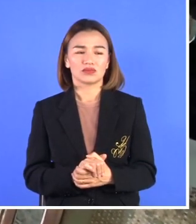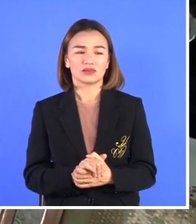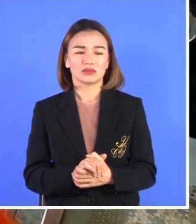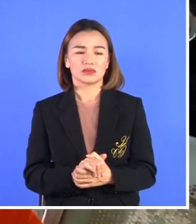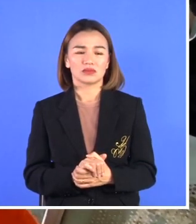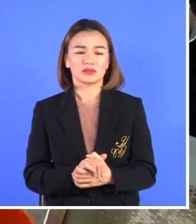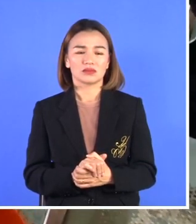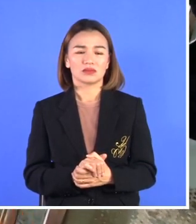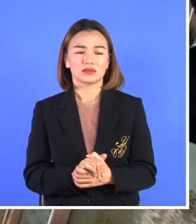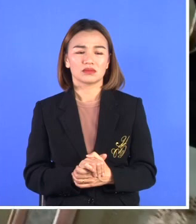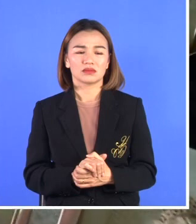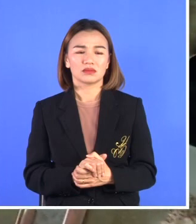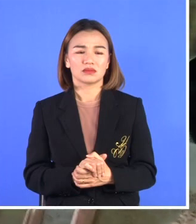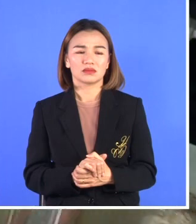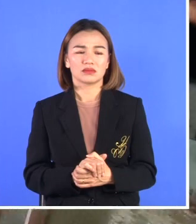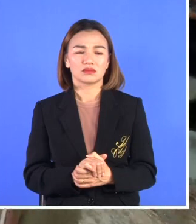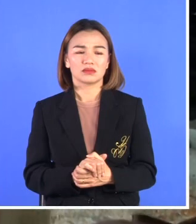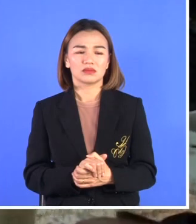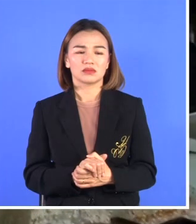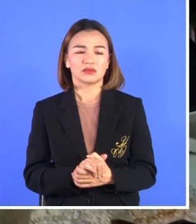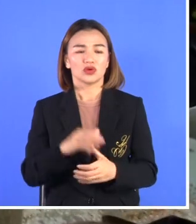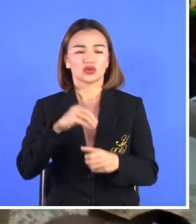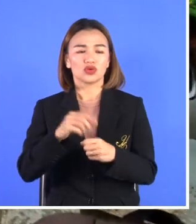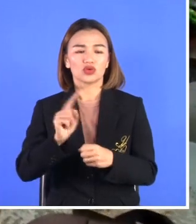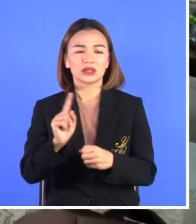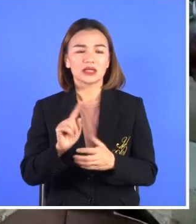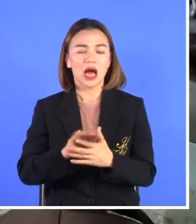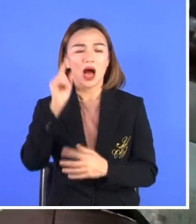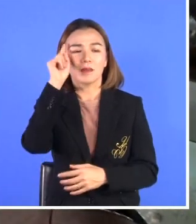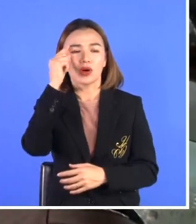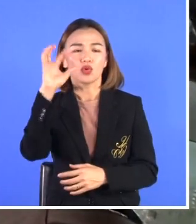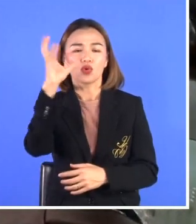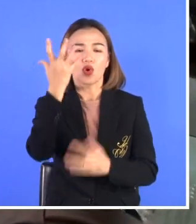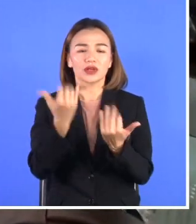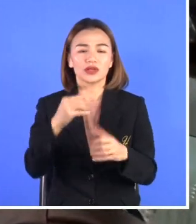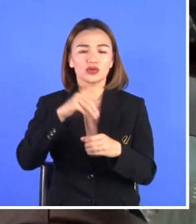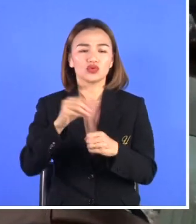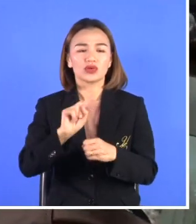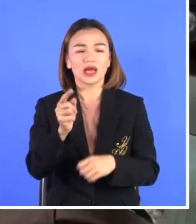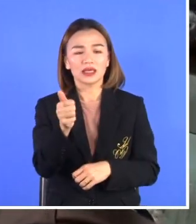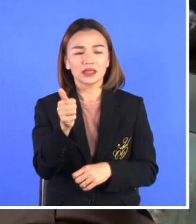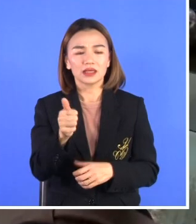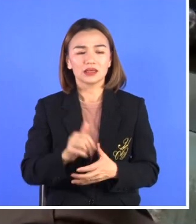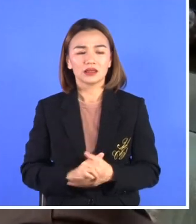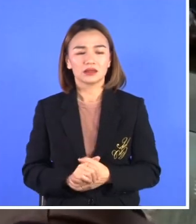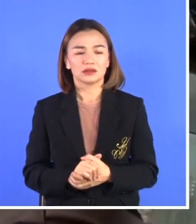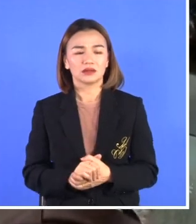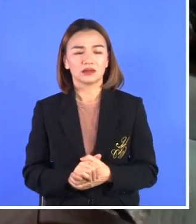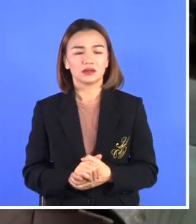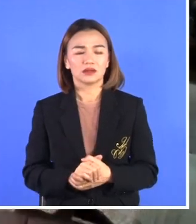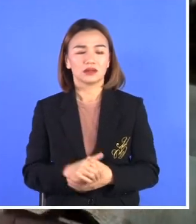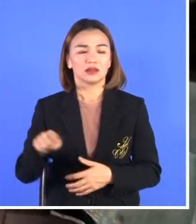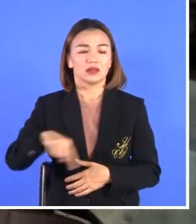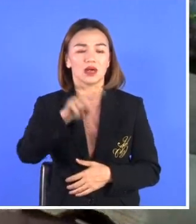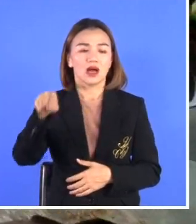เราไม่มีที่อยู่สำหรับในโลกใบนี้ทั้งหมู่บ้านของเราไม่มี